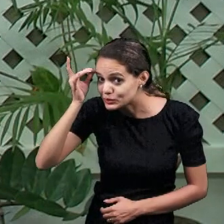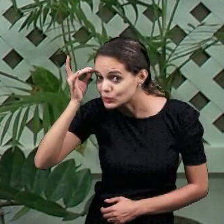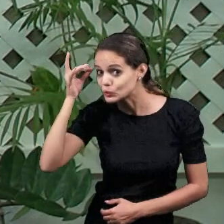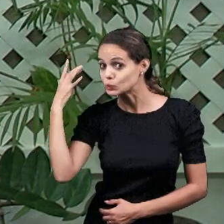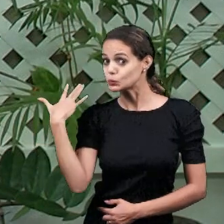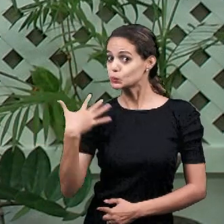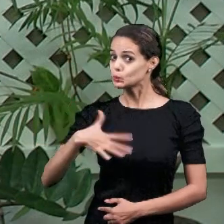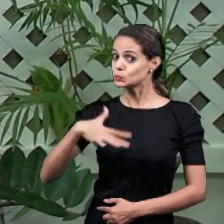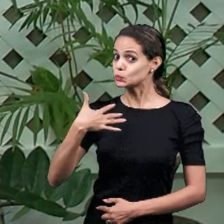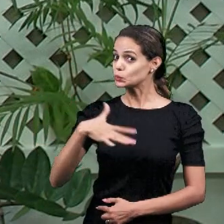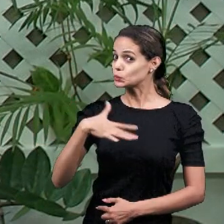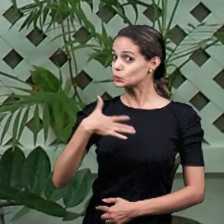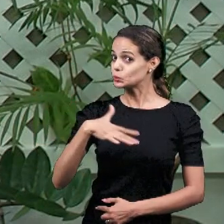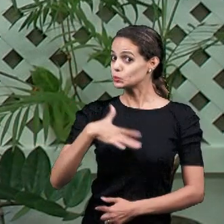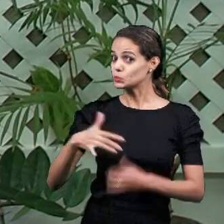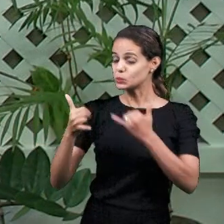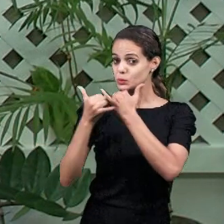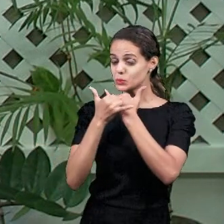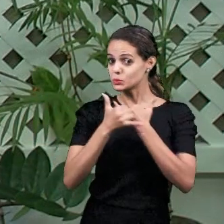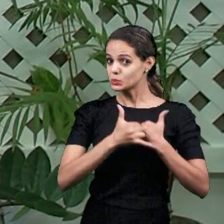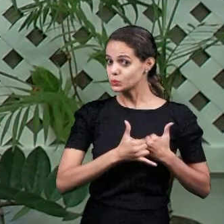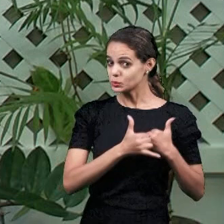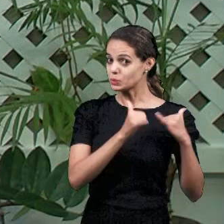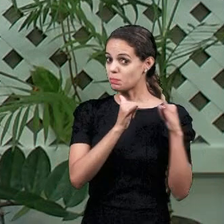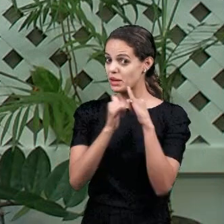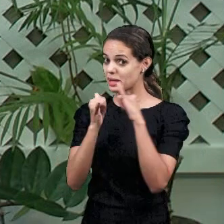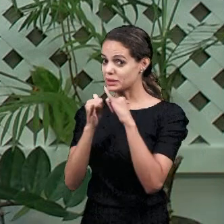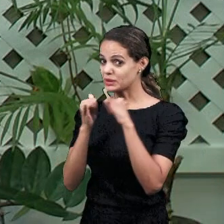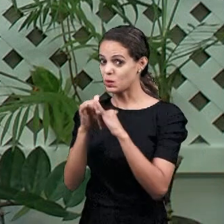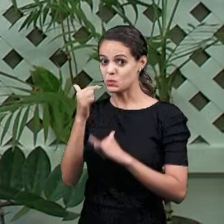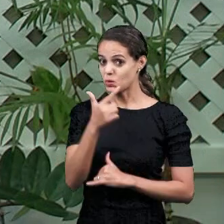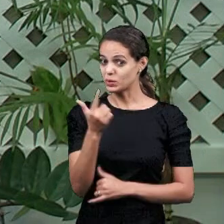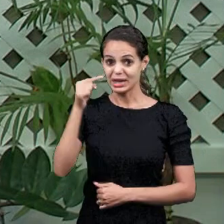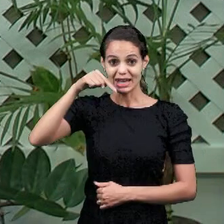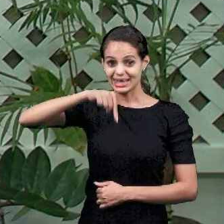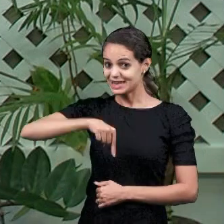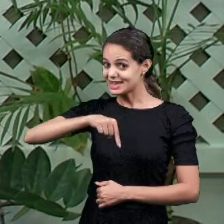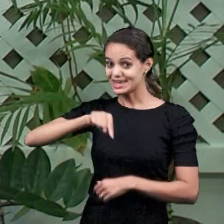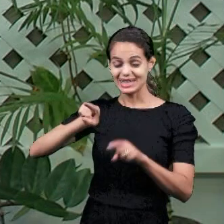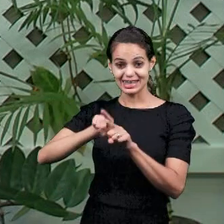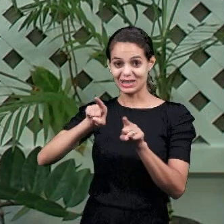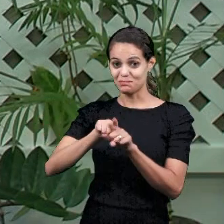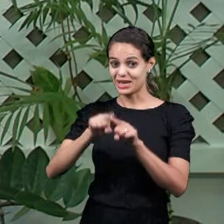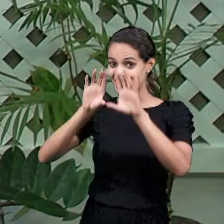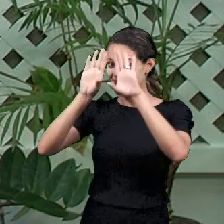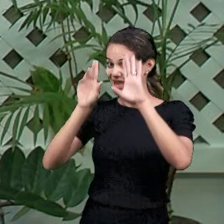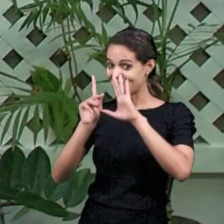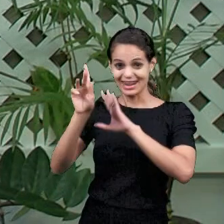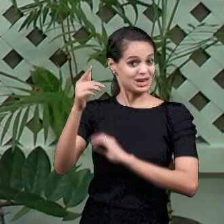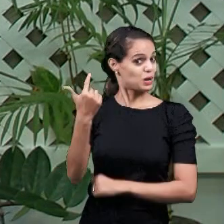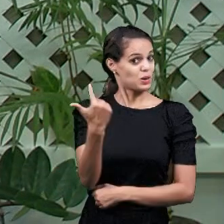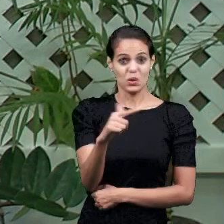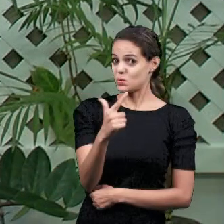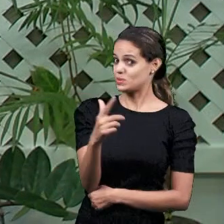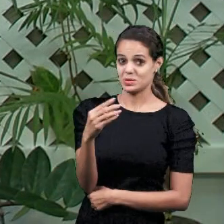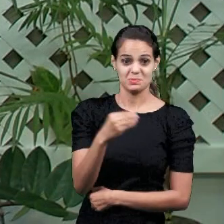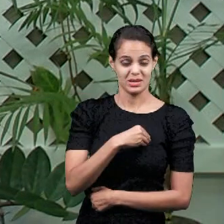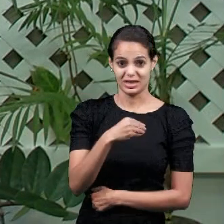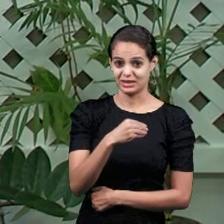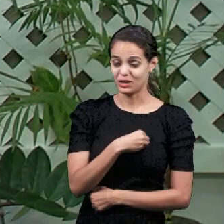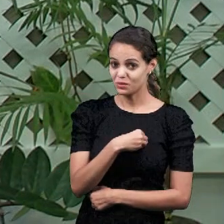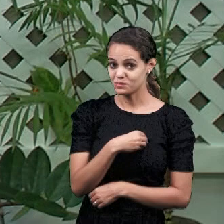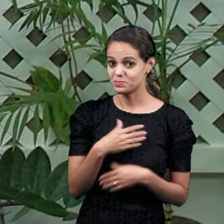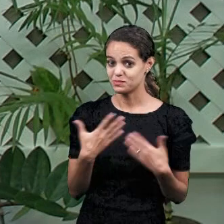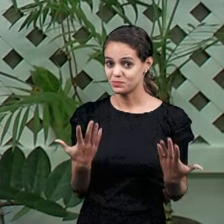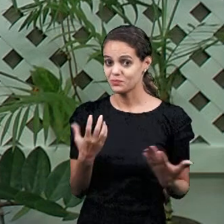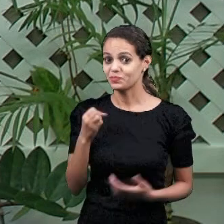pour l'autre vie. Et tous ceux qui disent une parole contre le Fils de l'homme, il est pardonné, même contre Jésus. Mais